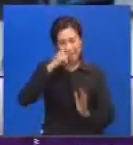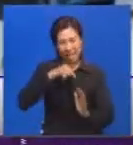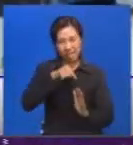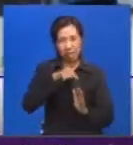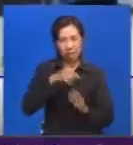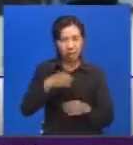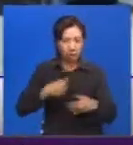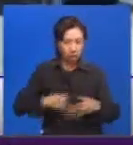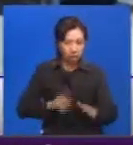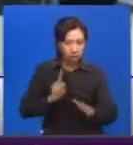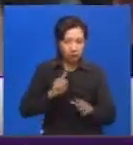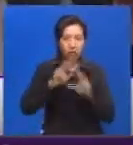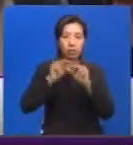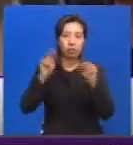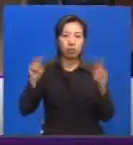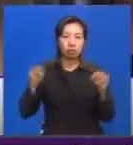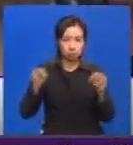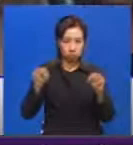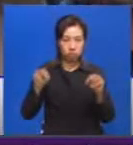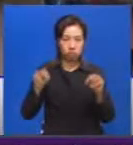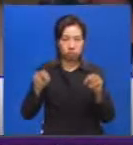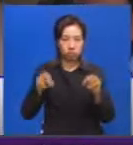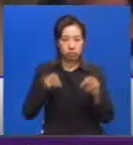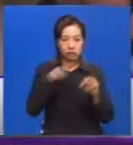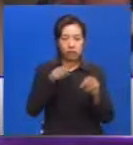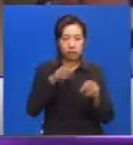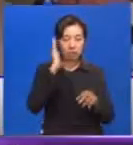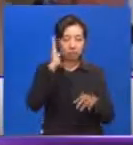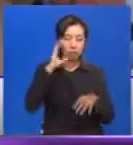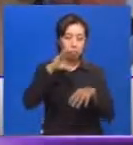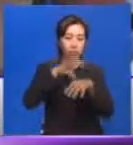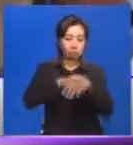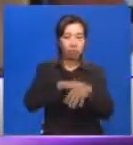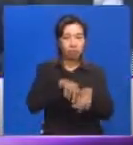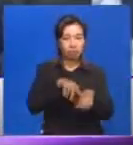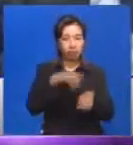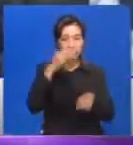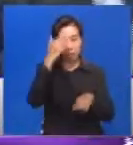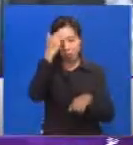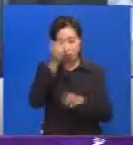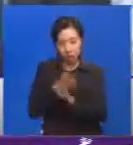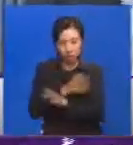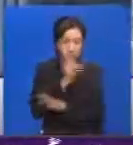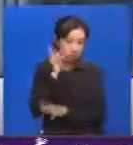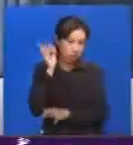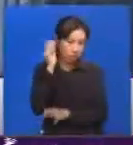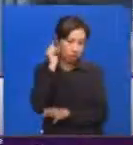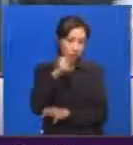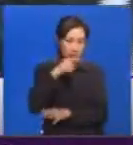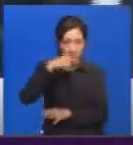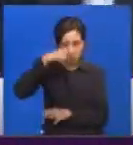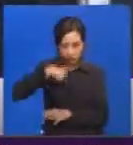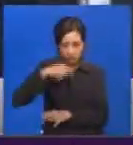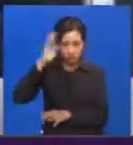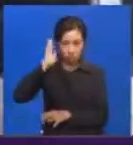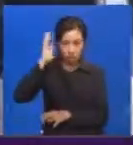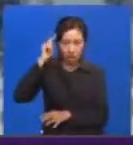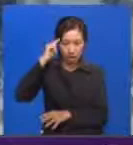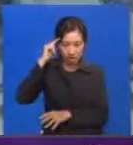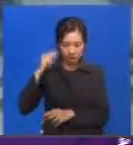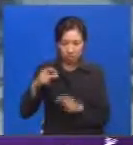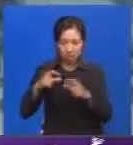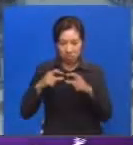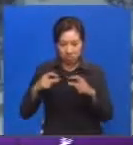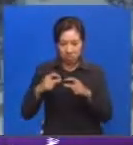นนทบุรีหลังตำรวจท่องเที่ยวได้รับแจ้งจากสายลับว่ามีชายไทยจะนำธนบัตรดอลลาร์สหรัฐฉบับละ 10,000ดอลลาร์